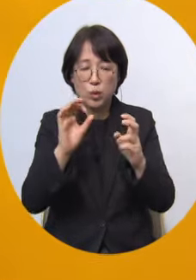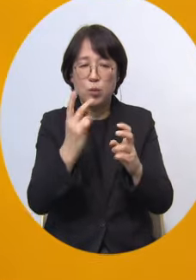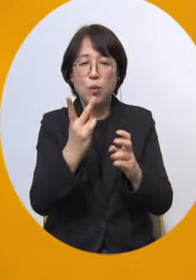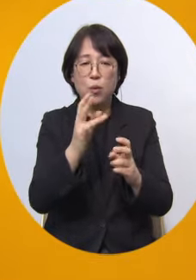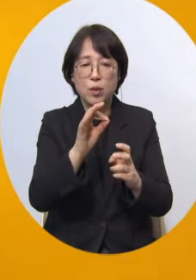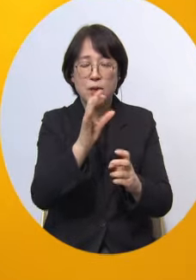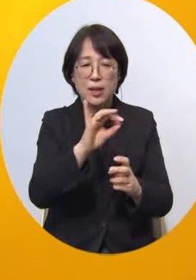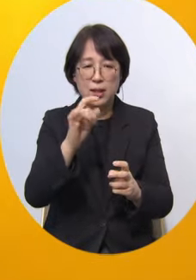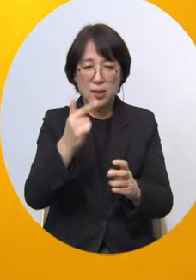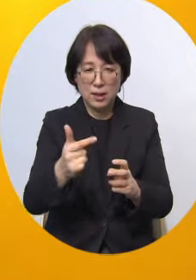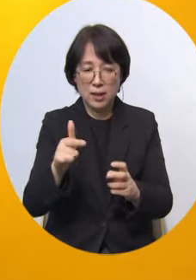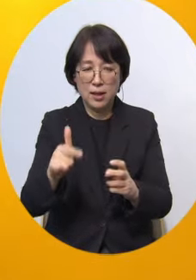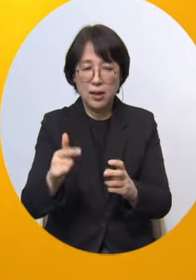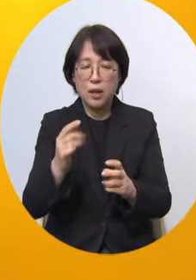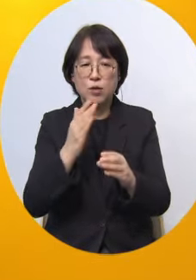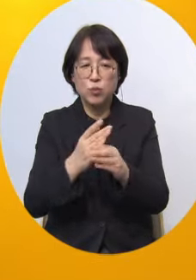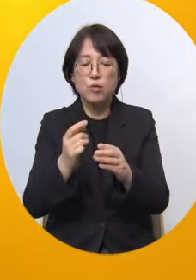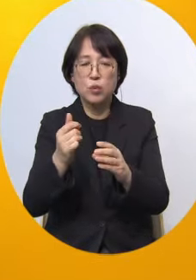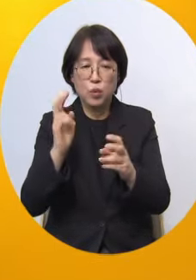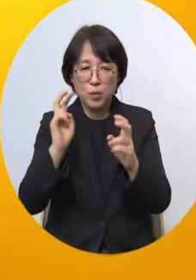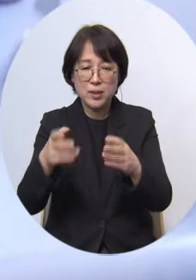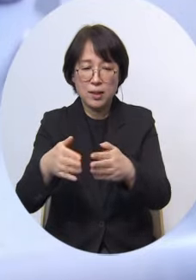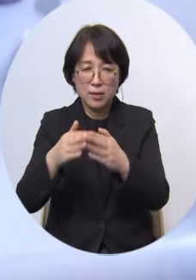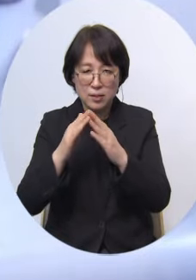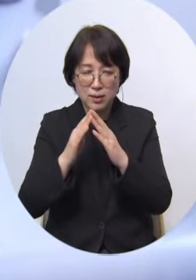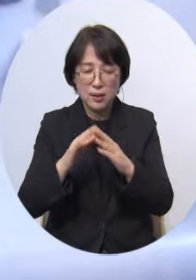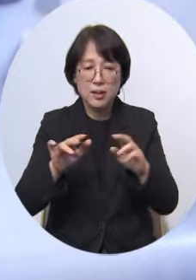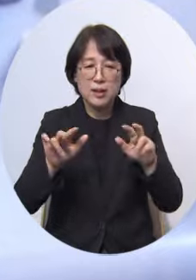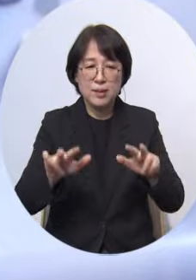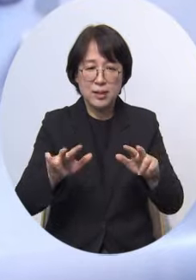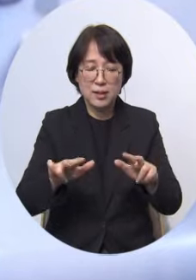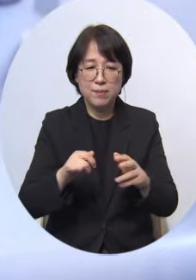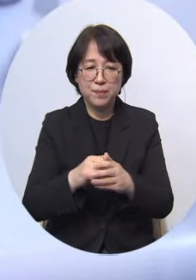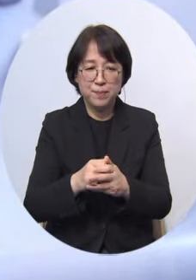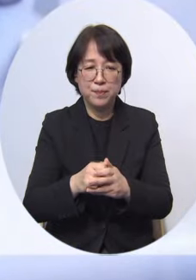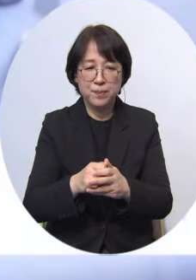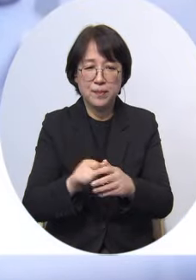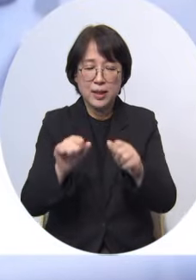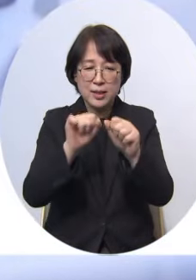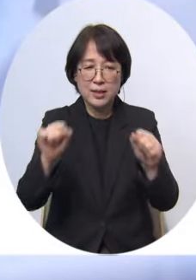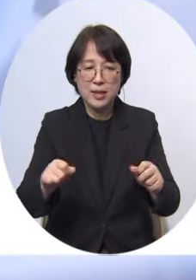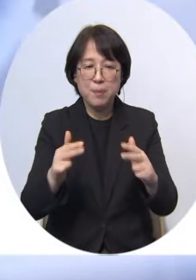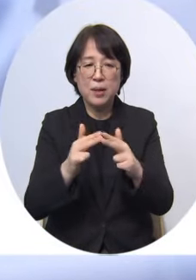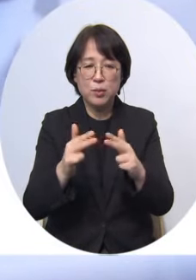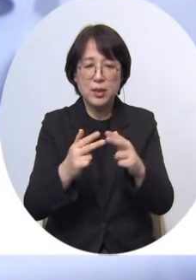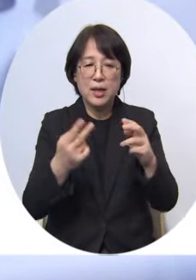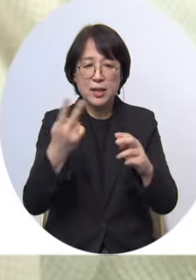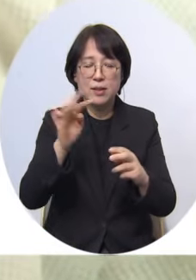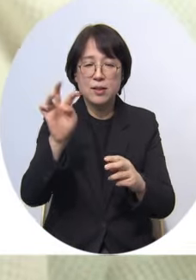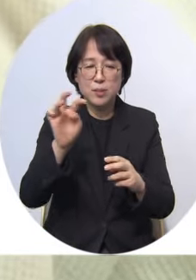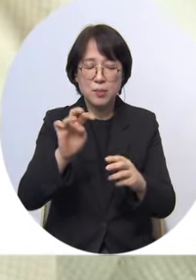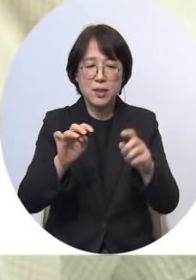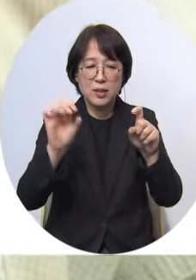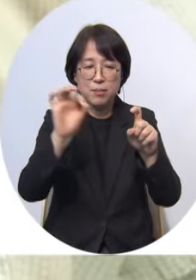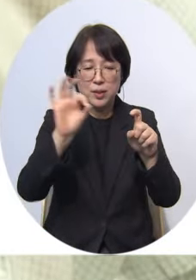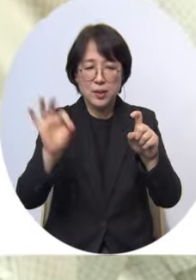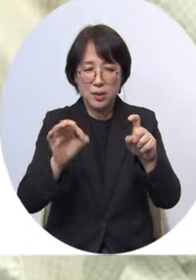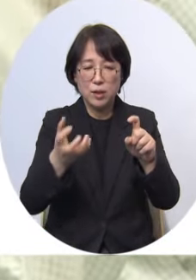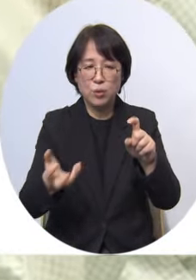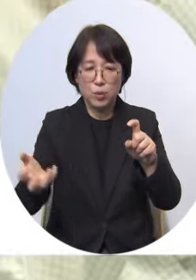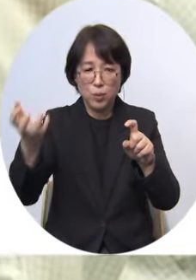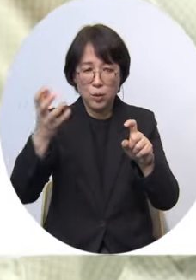구축합니다. 현재의 3%인 시스템 반도체 시장 점유율은 2030년 10%까지 높이는데 이를 위해